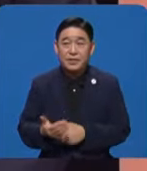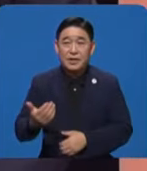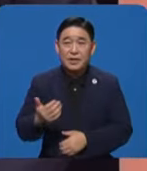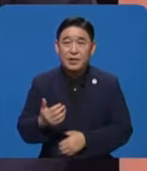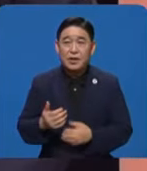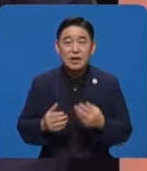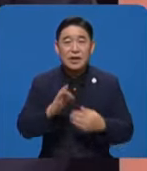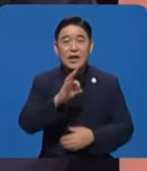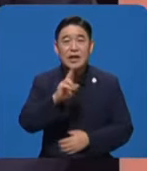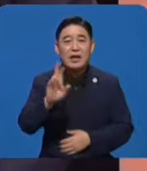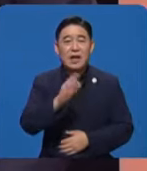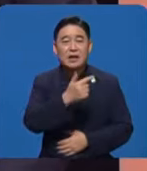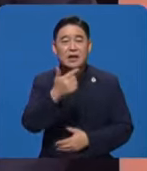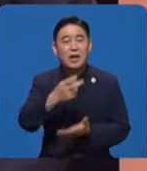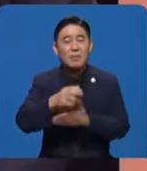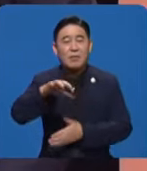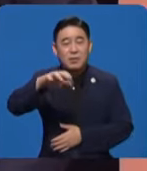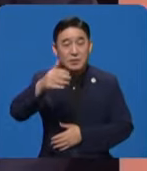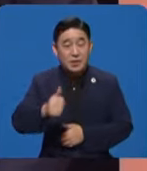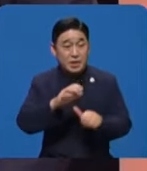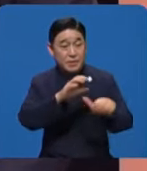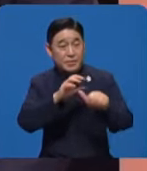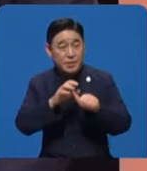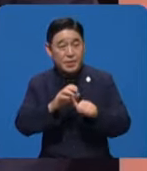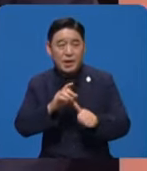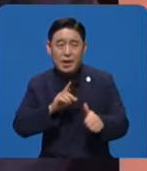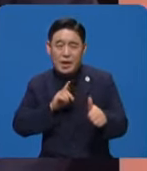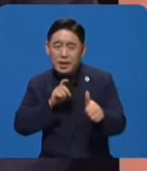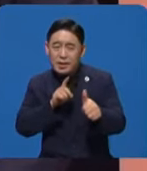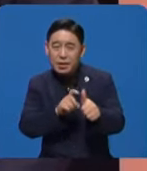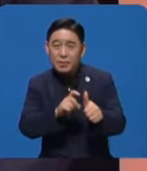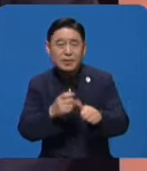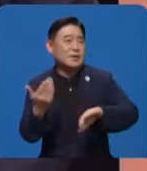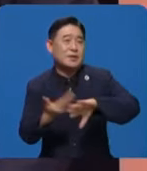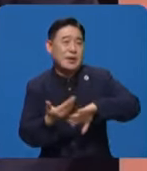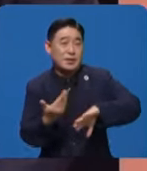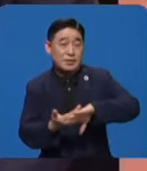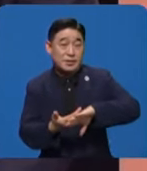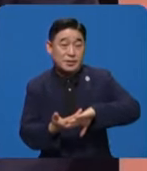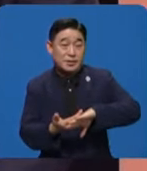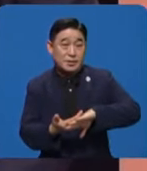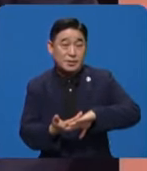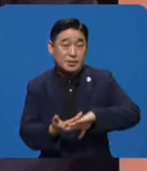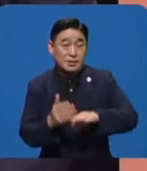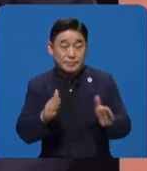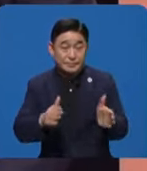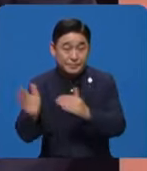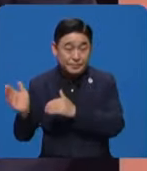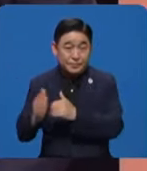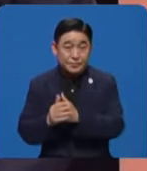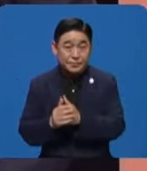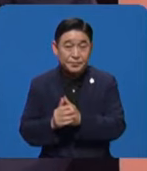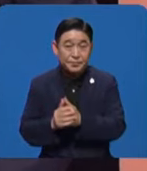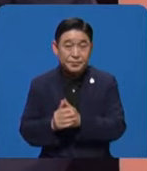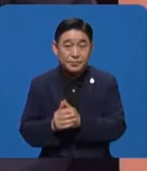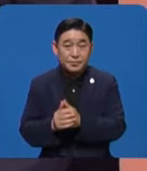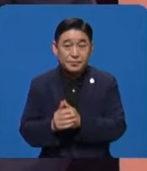양 대법원장께 적용했던 거는 조금 혐의 그 저기는 좀 다른데 어찌됐든